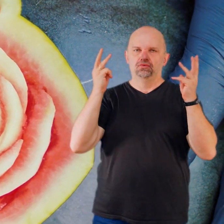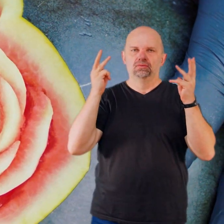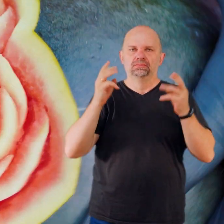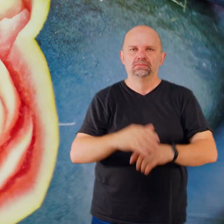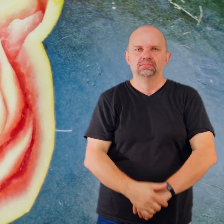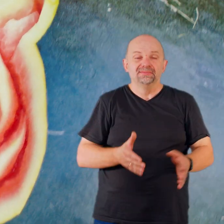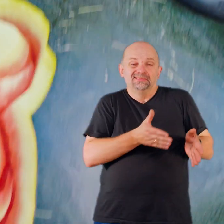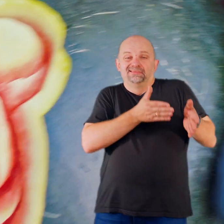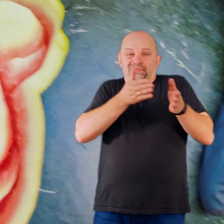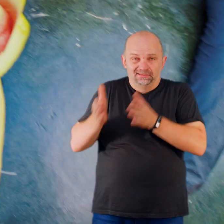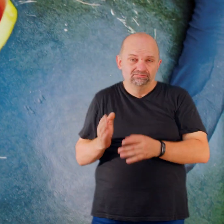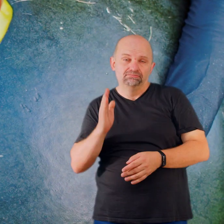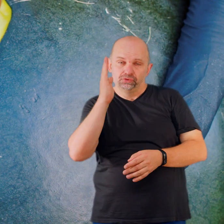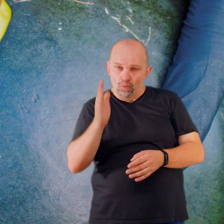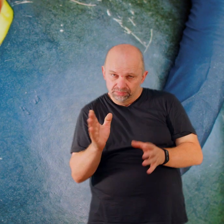Zaczynamy pierwszy płatek.